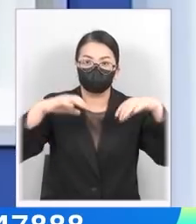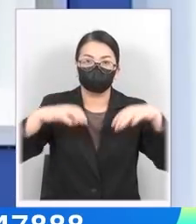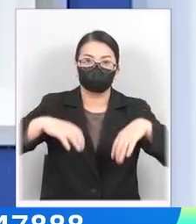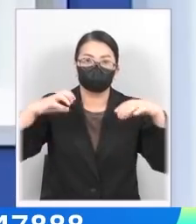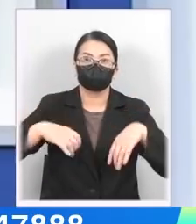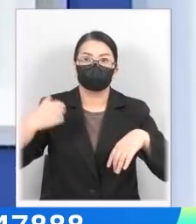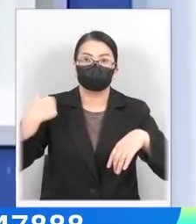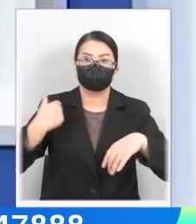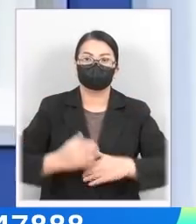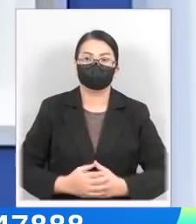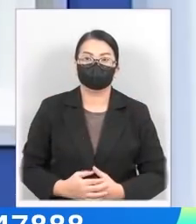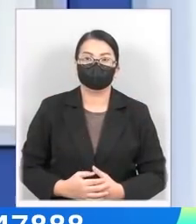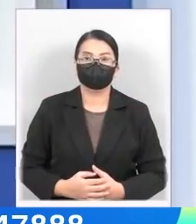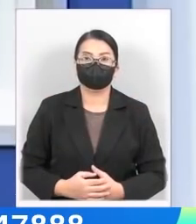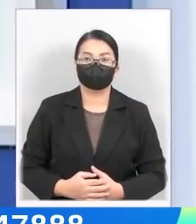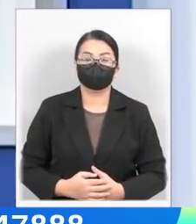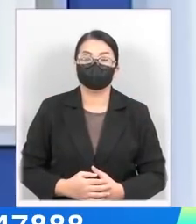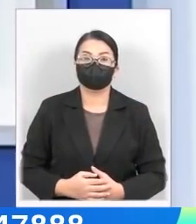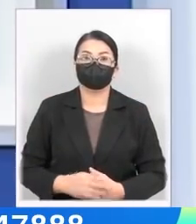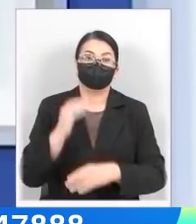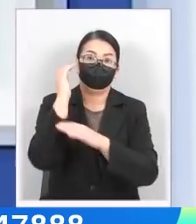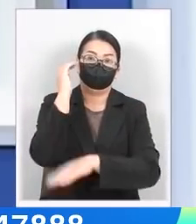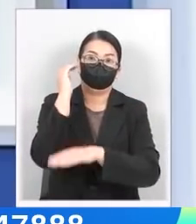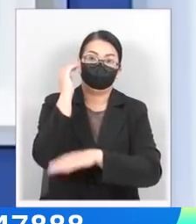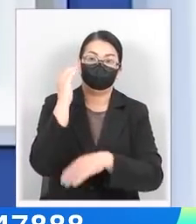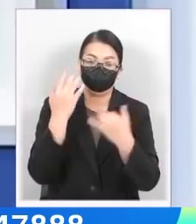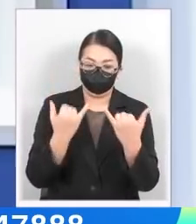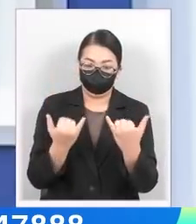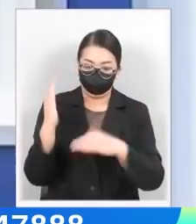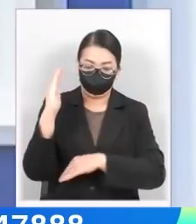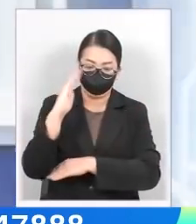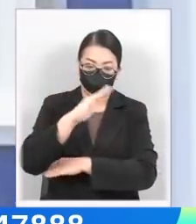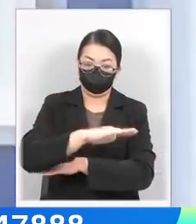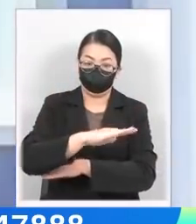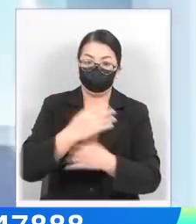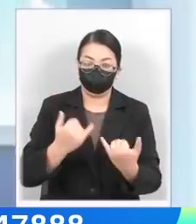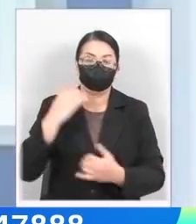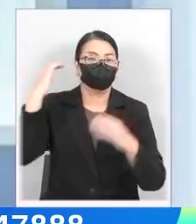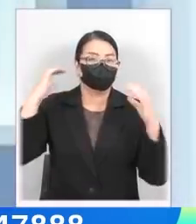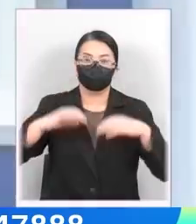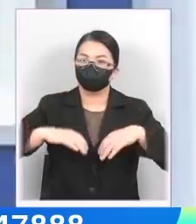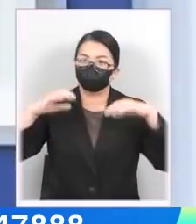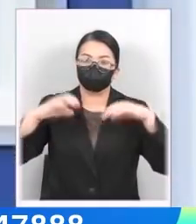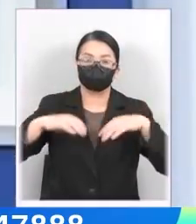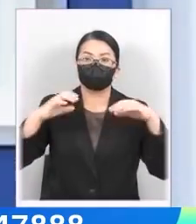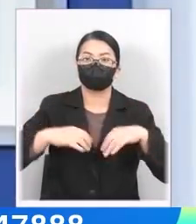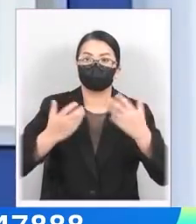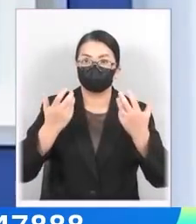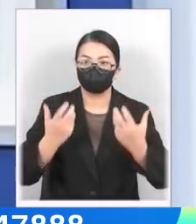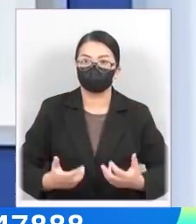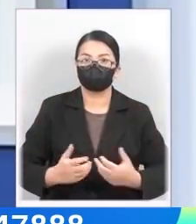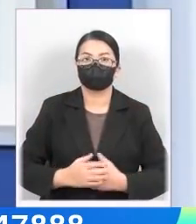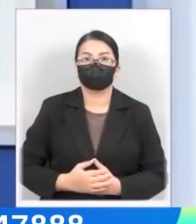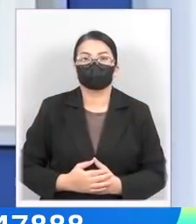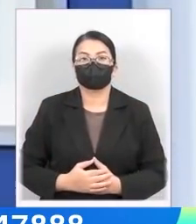าคใต้นะครับทำให้ตลอดทั้งวันนี้จนถึงช่วงบ่ายเลยนะครับโอกาสเกิดฝนตกเยอะในพื้นที่อีสานใต้และทางภา